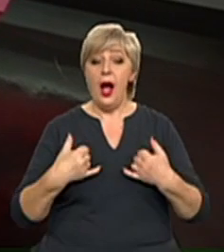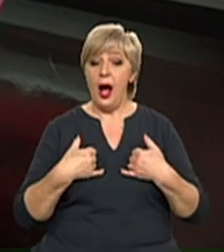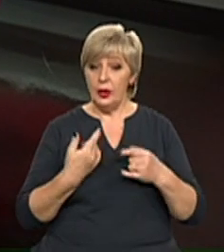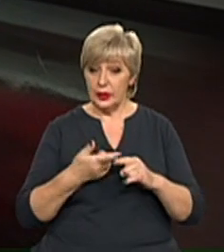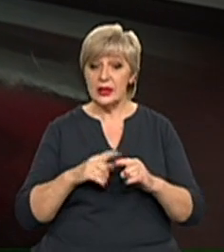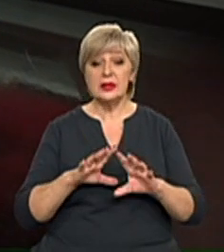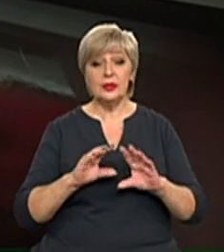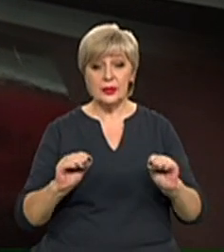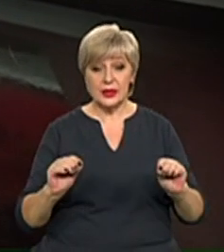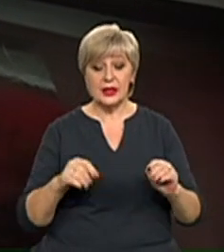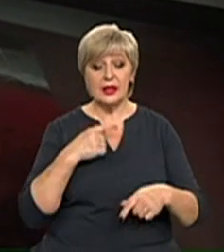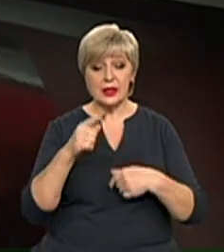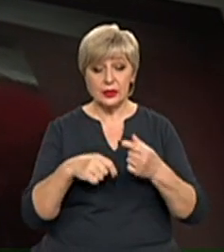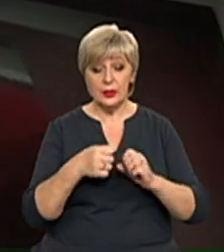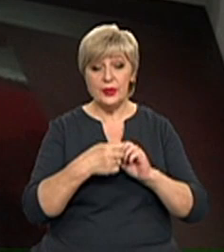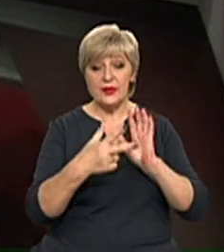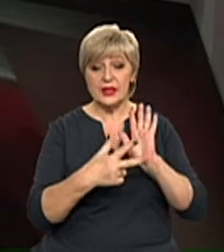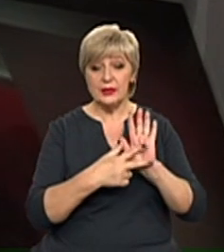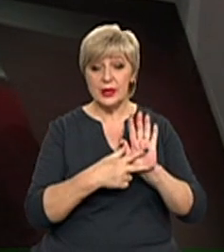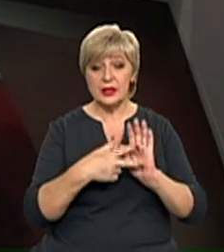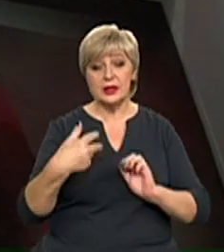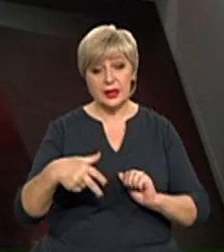А у нас на цьому все. Наступний випуск деталей о